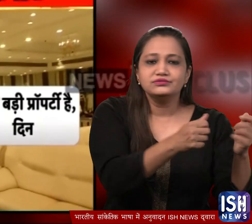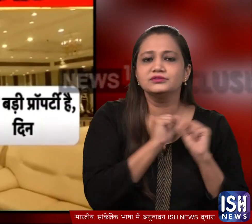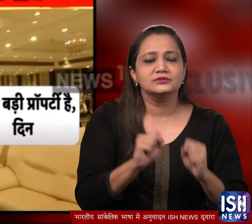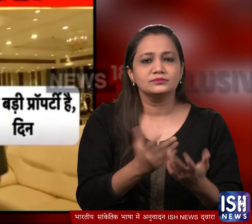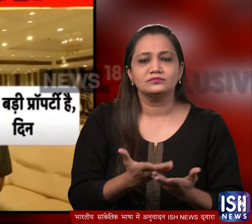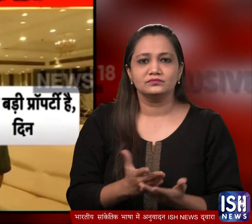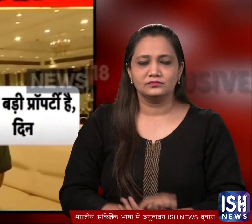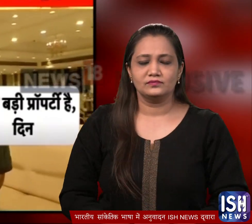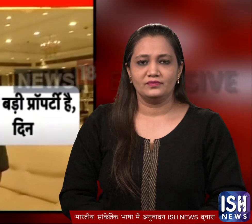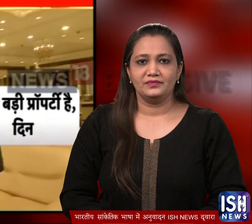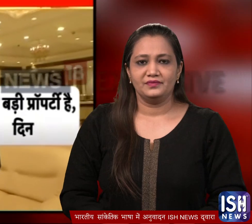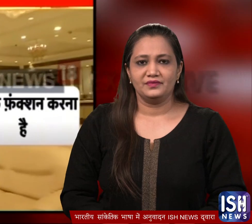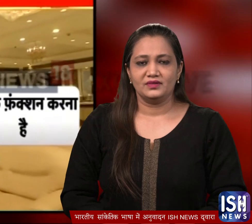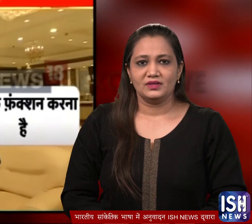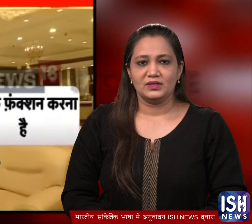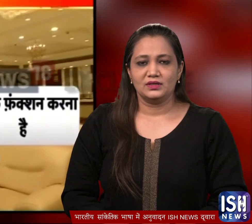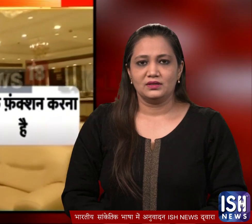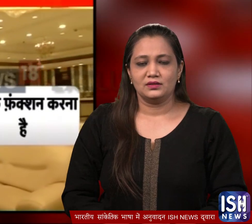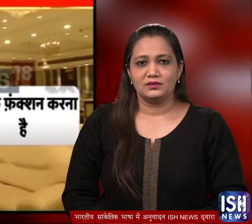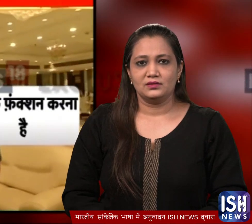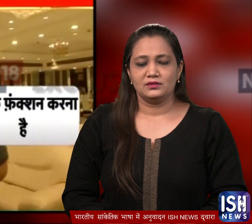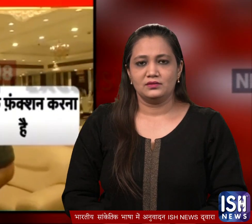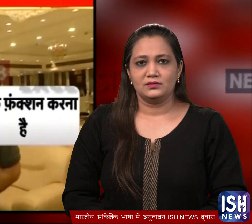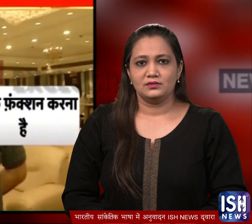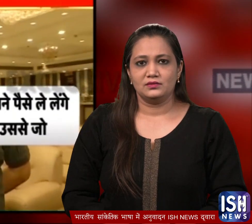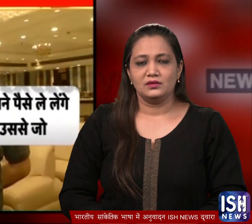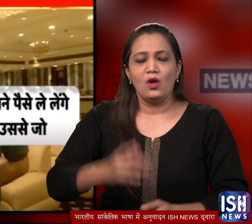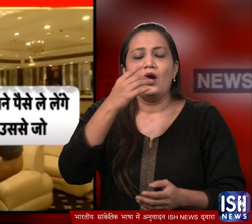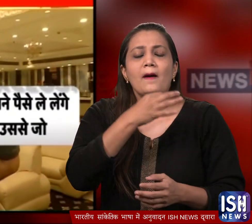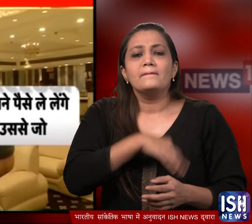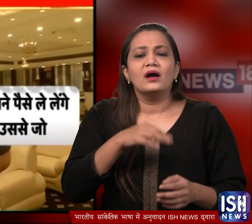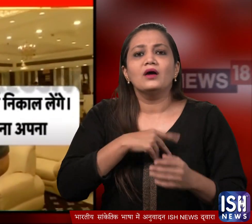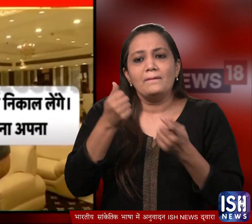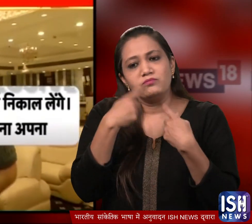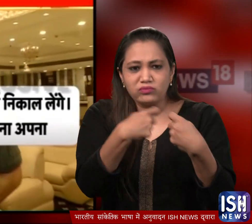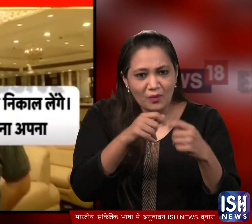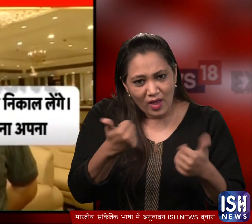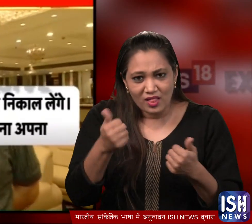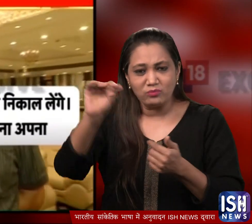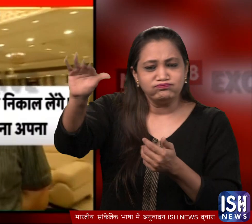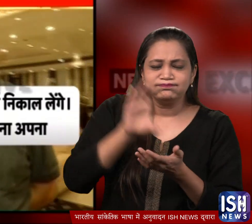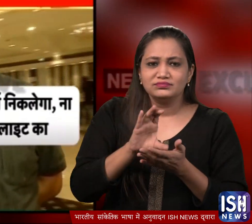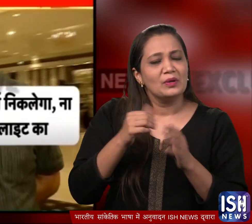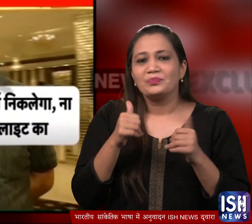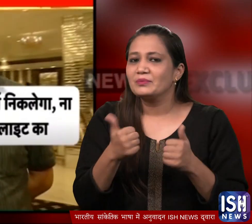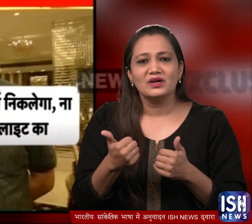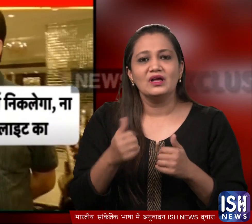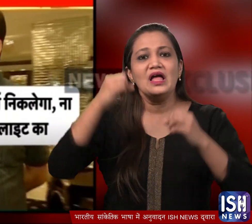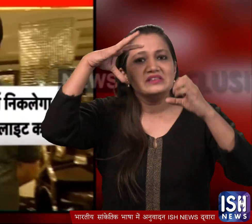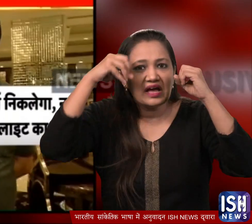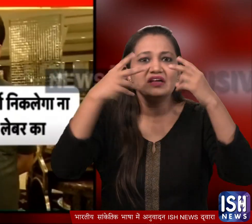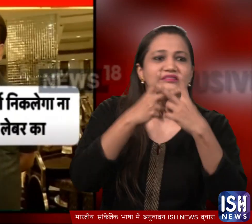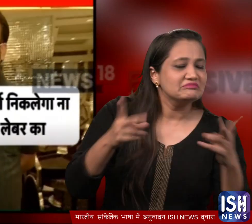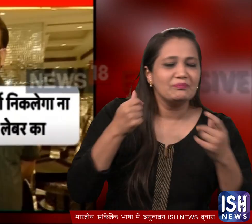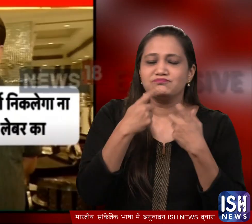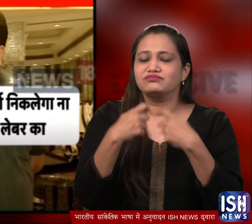बड़ी प्रॉपर्टी है, दिन में एक फंक्शन करना है, कितने पैसे ले लेंगे उससे जो खर्चा निकाल लेंगे? ना अपना खर्चा निकलेगा, ना